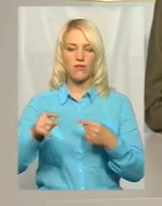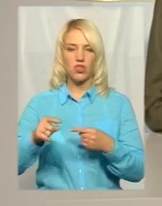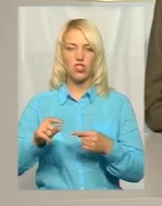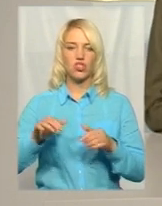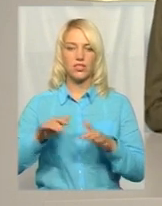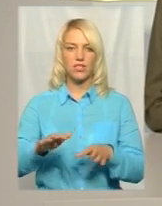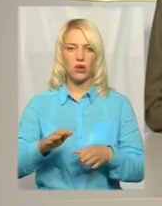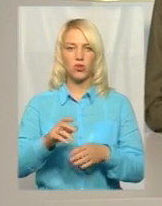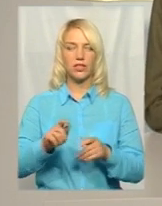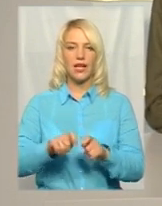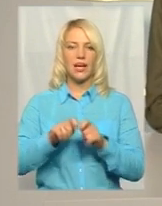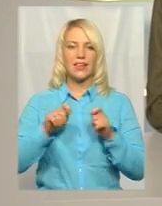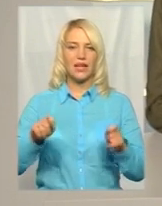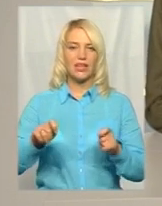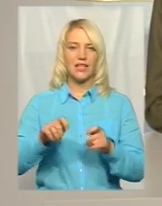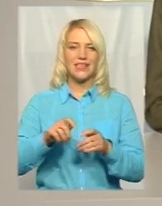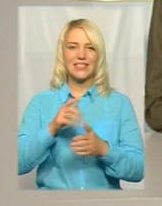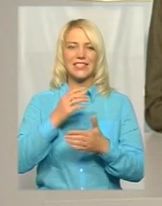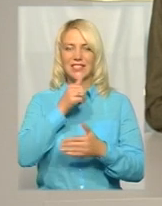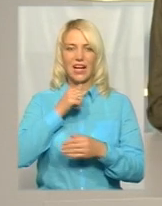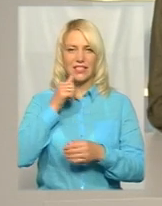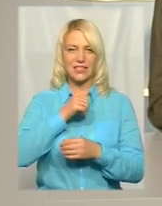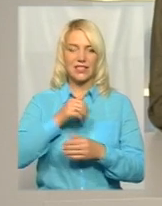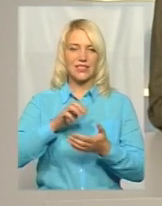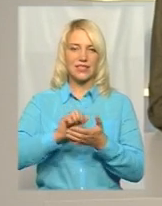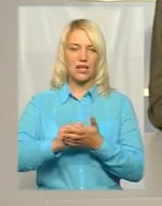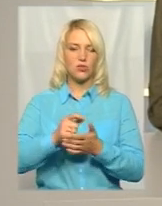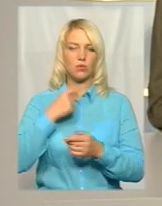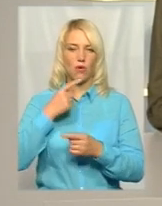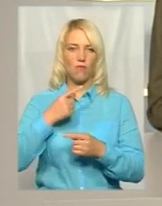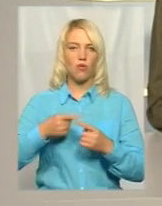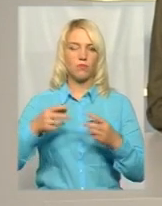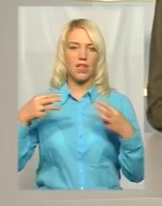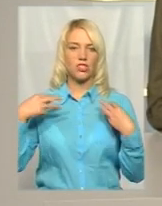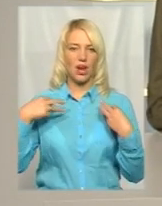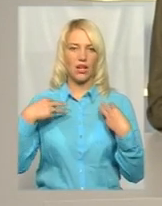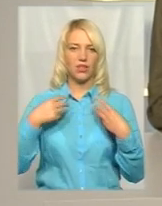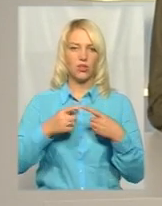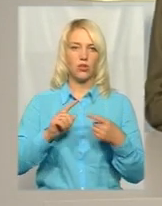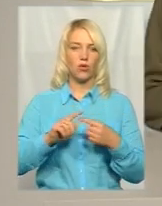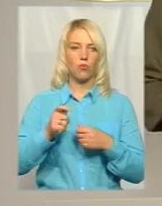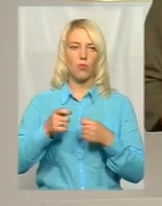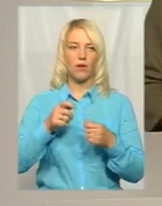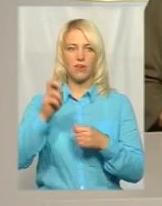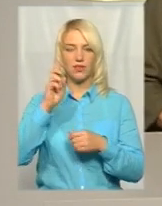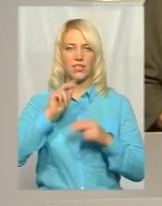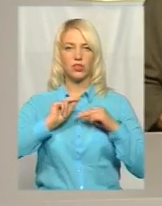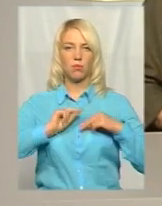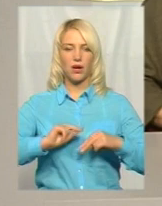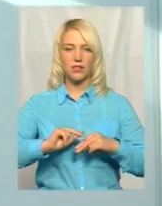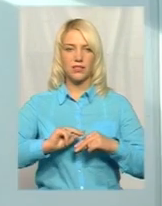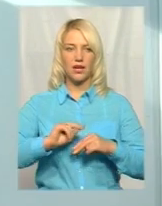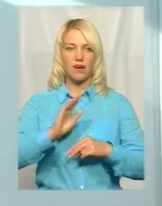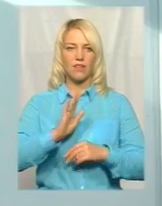детінізації зайнятості, поспілкуємось у темі дня з начальником відділу організаційно-аналітичного забезпечення управління Держпраці